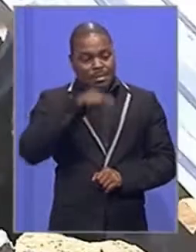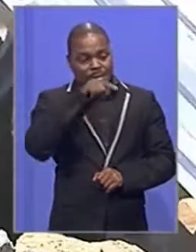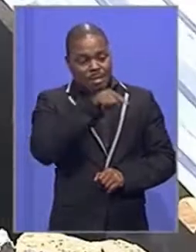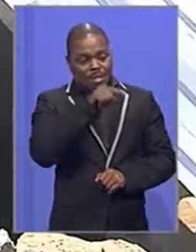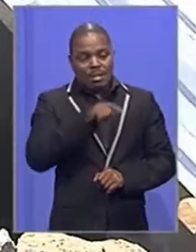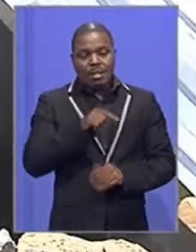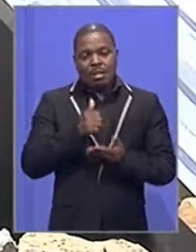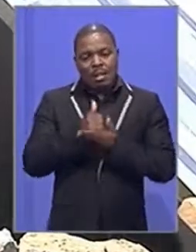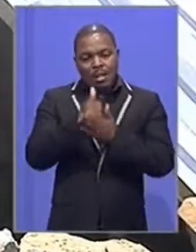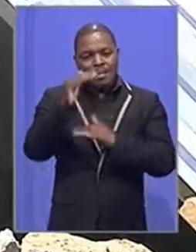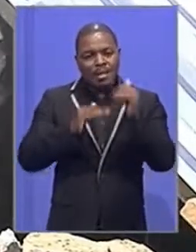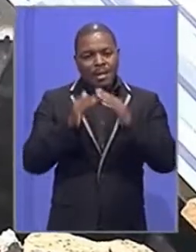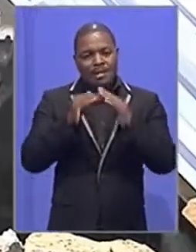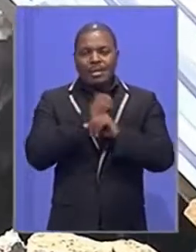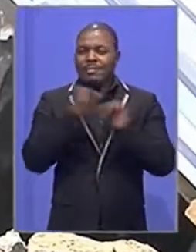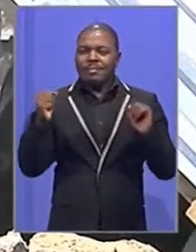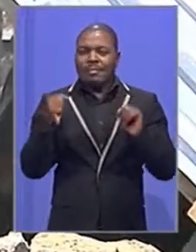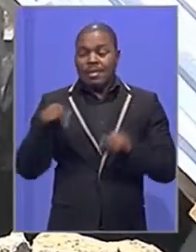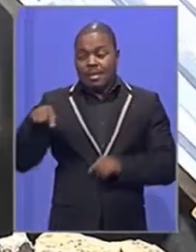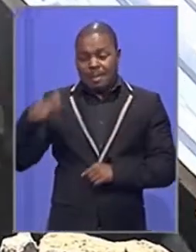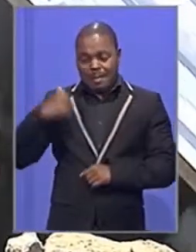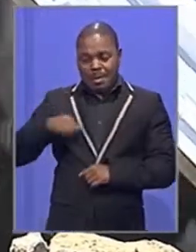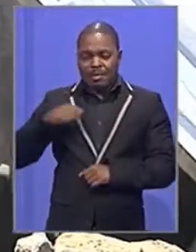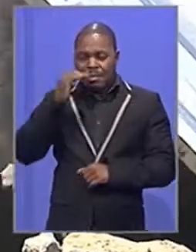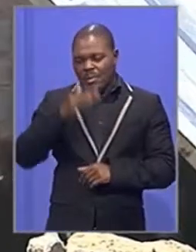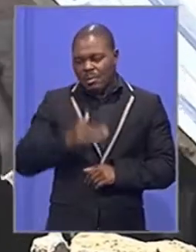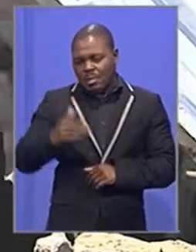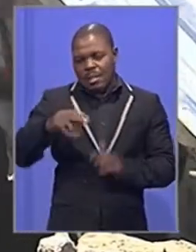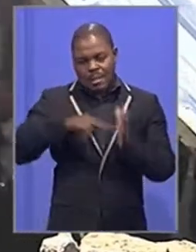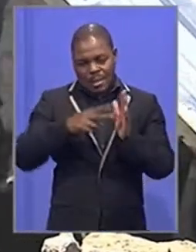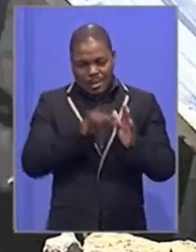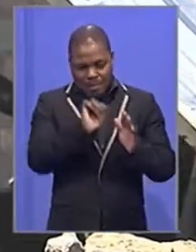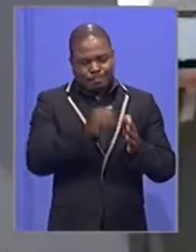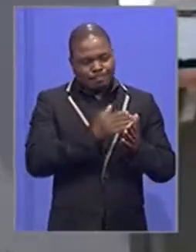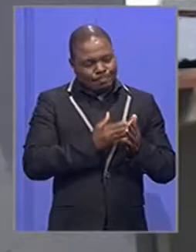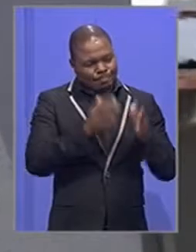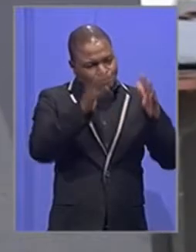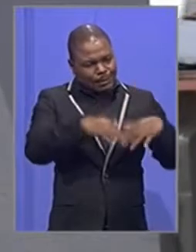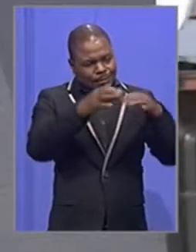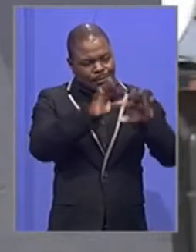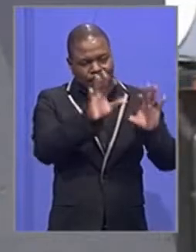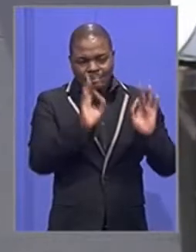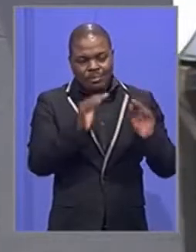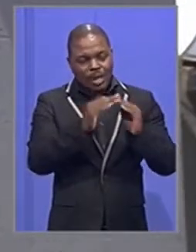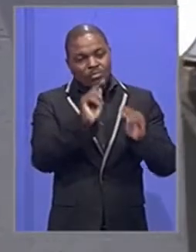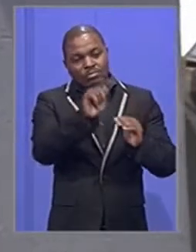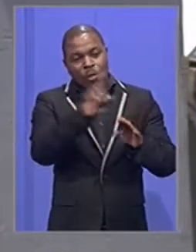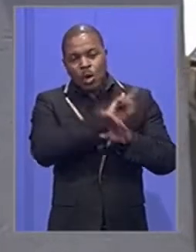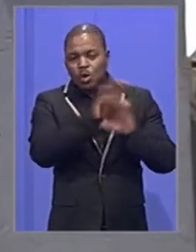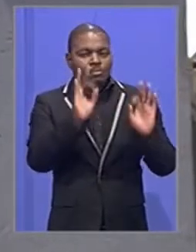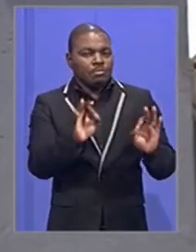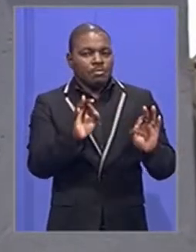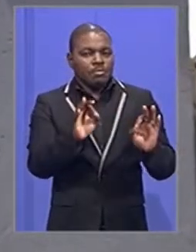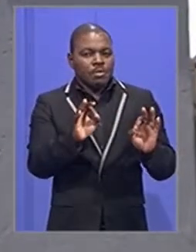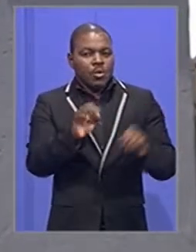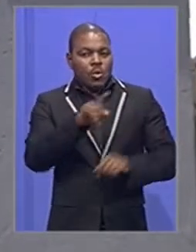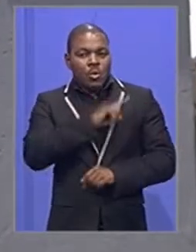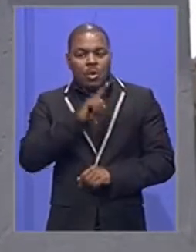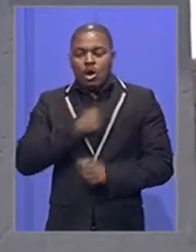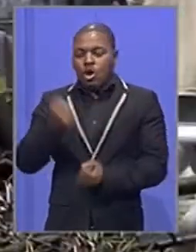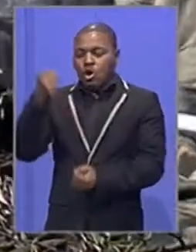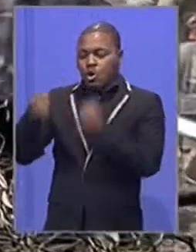dulang teng. Fela Masepala o hlalositse ha o tlotswela pele ka leano lena la ho heletsa meaho e seng maemong a matle a bodulo ka mora hore lekgotla